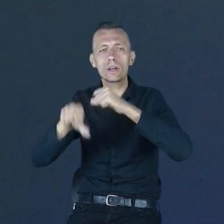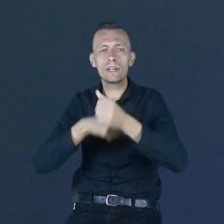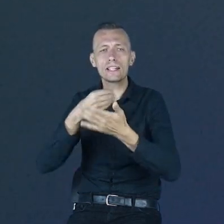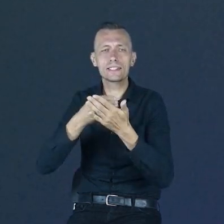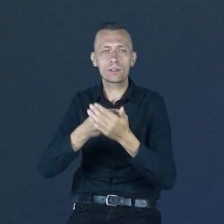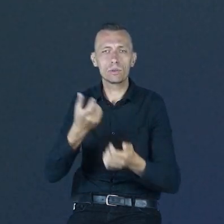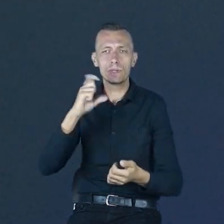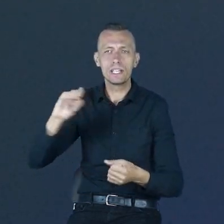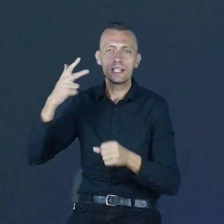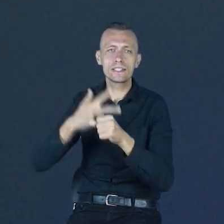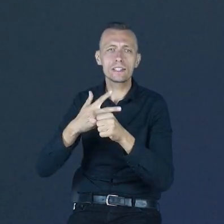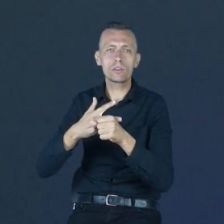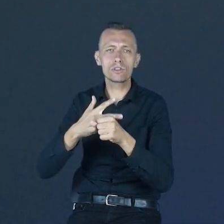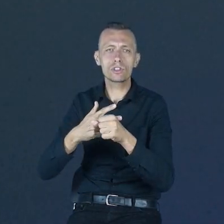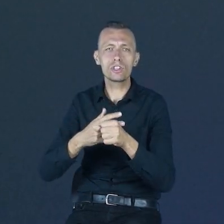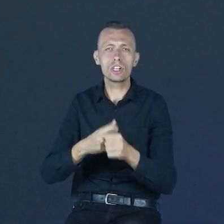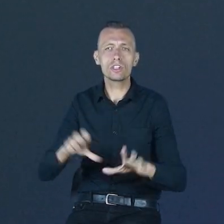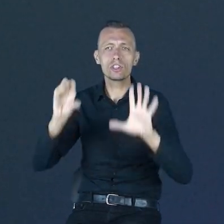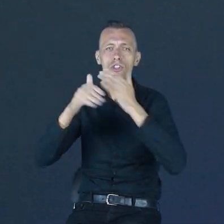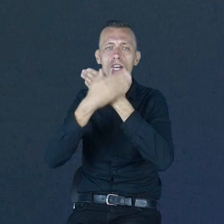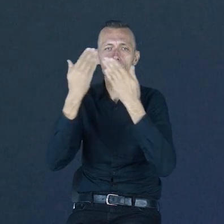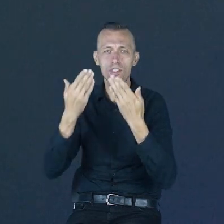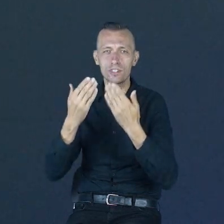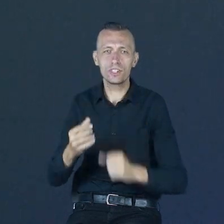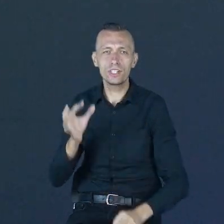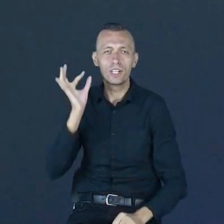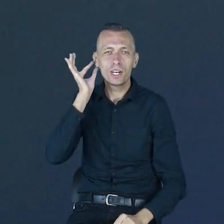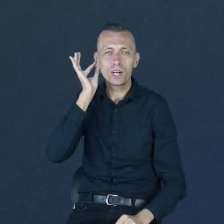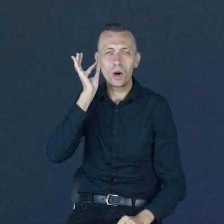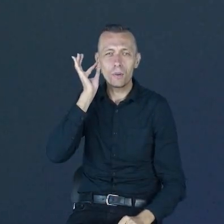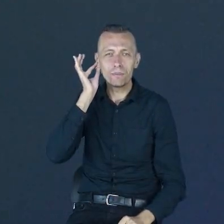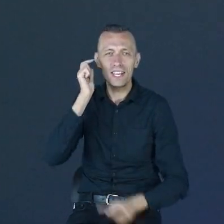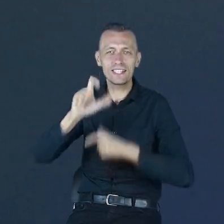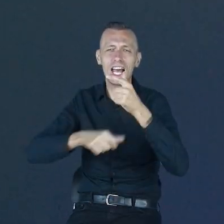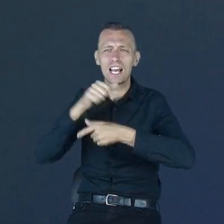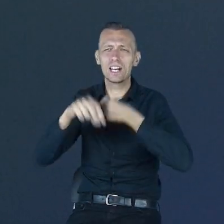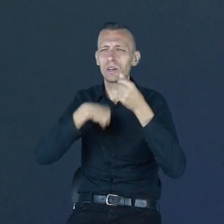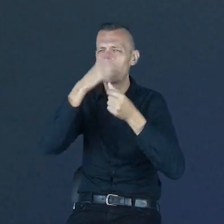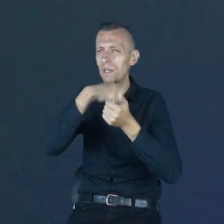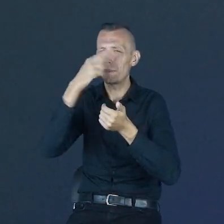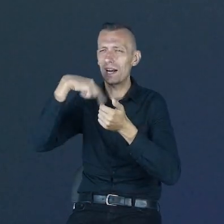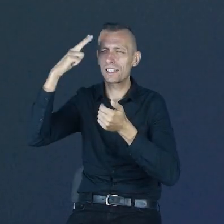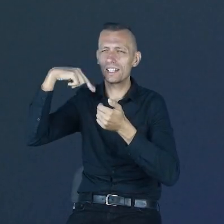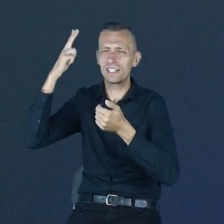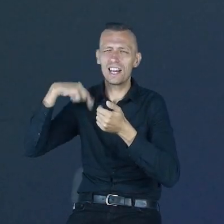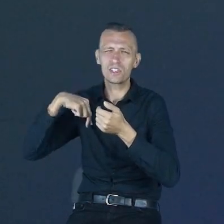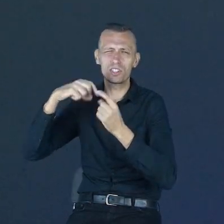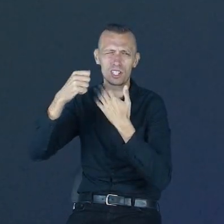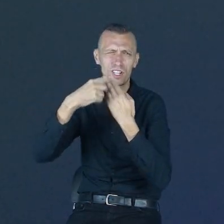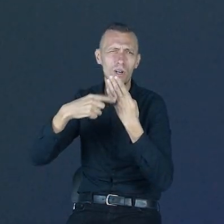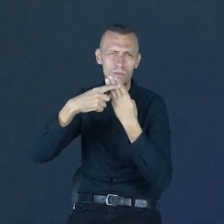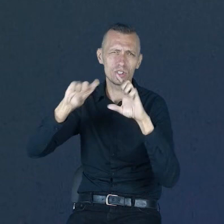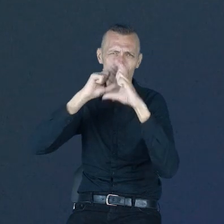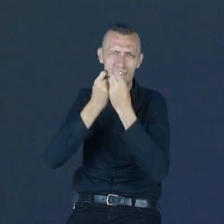136 dni w całym życiu zajmuje kobiecie statystyczne robienie makijażu. 136 dni w całym